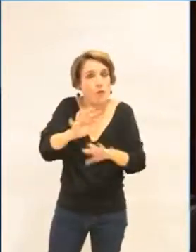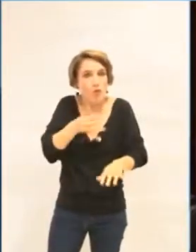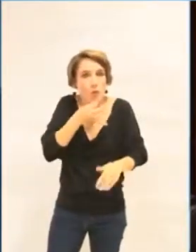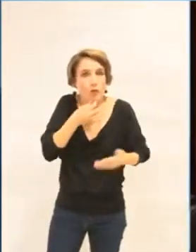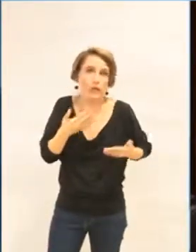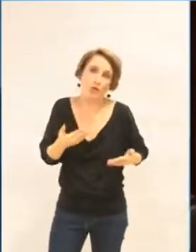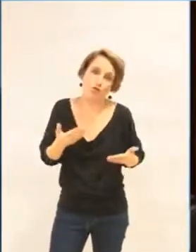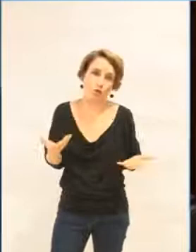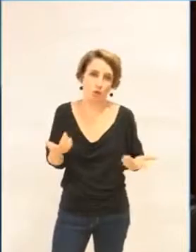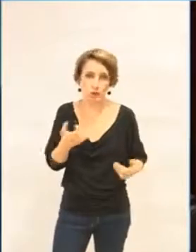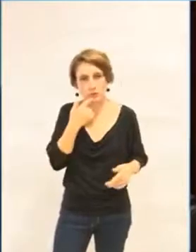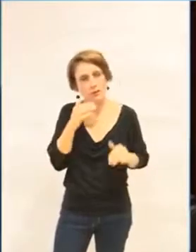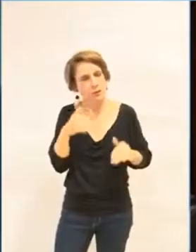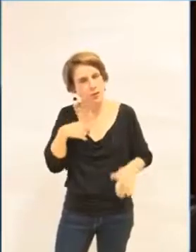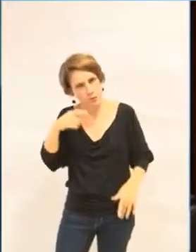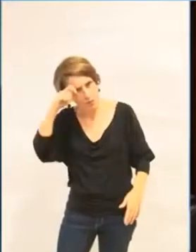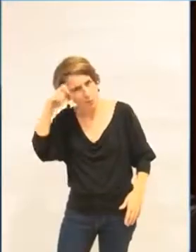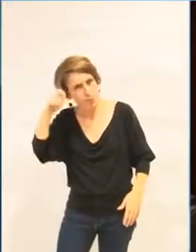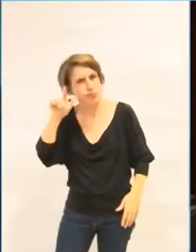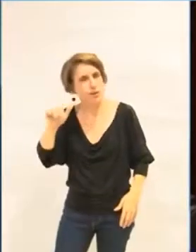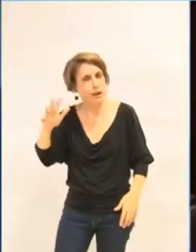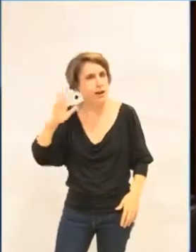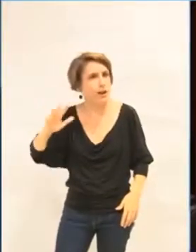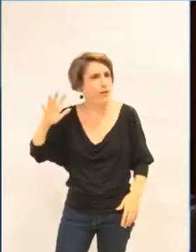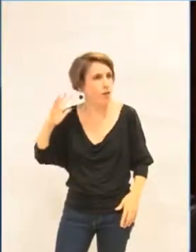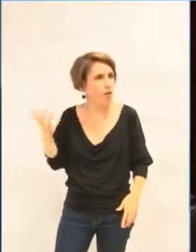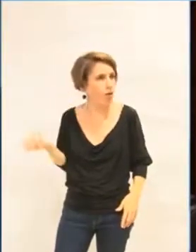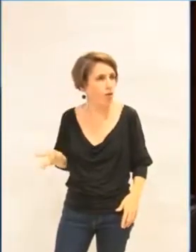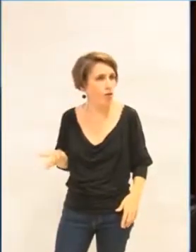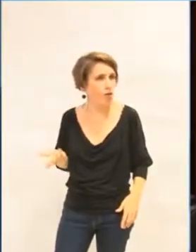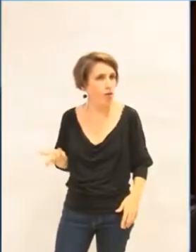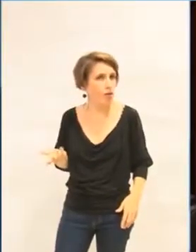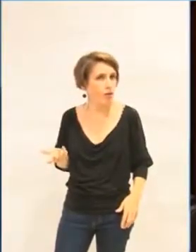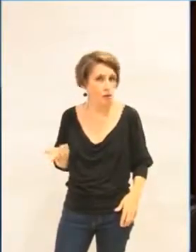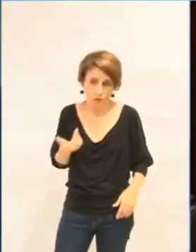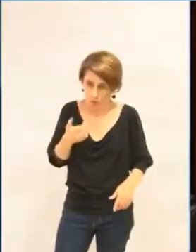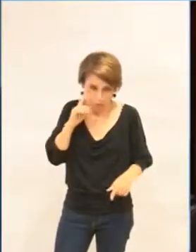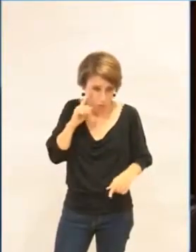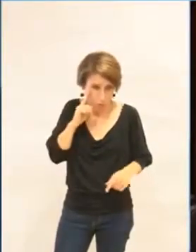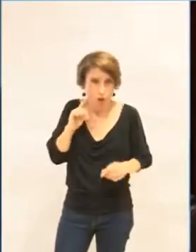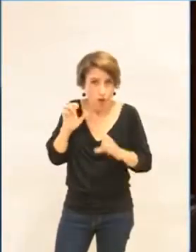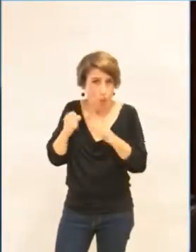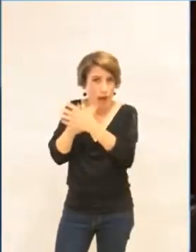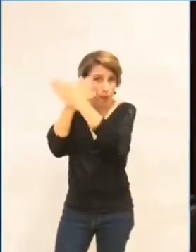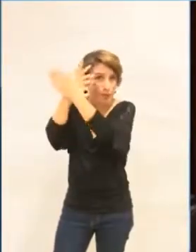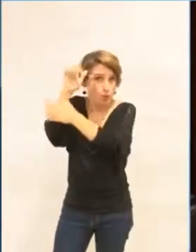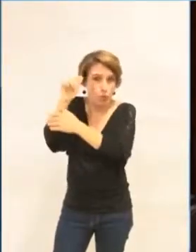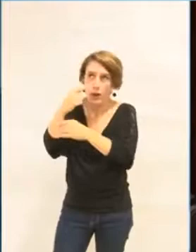chance pour les Grenoblois et pour que l'avenir de Grenoble soit vraiment